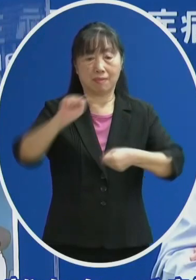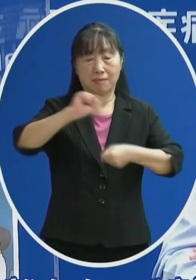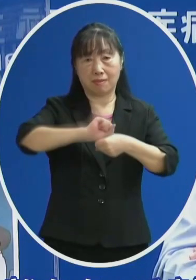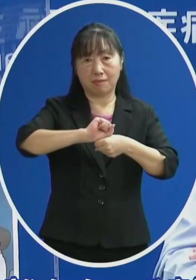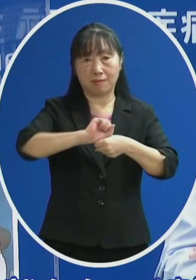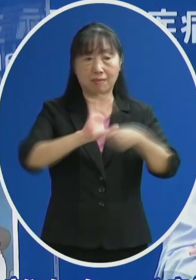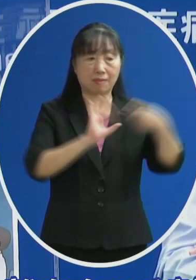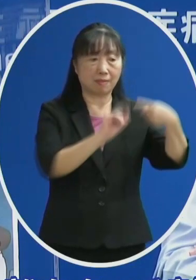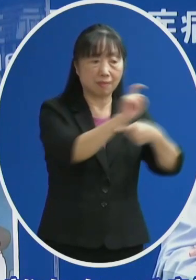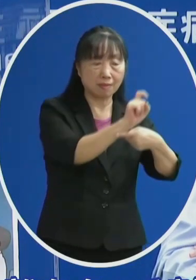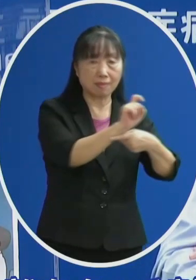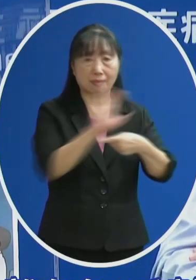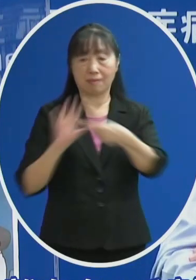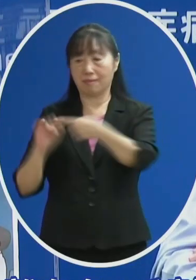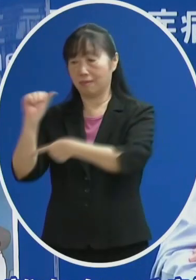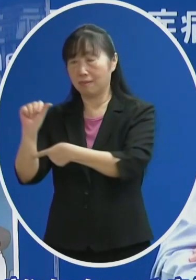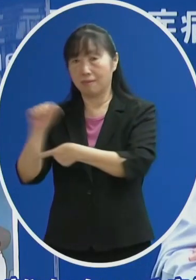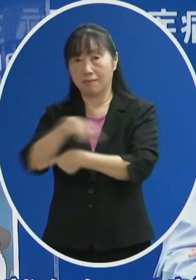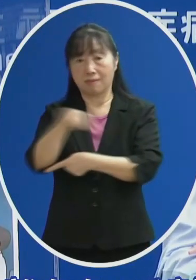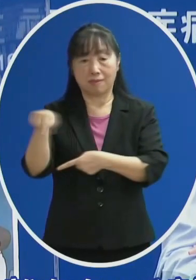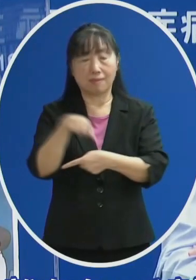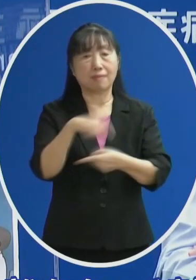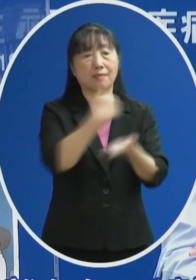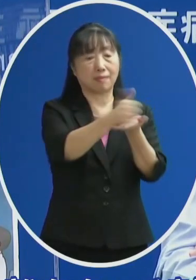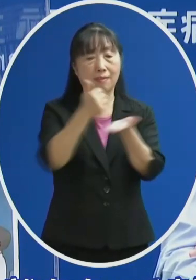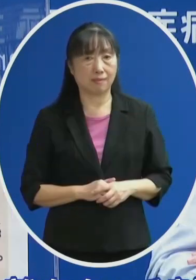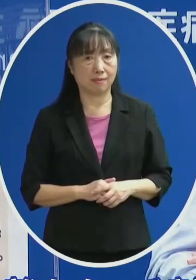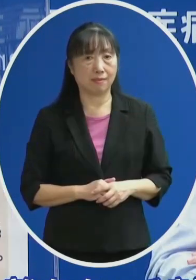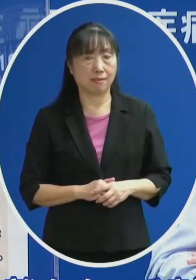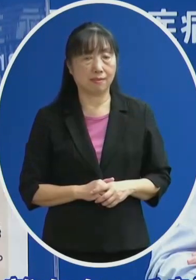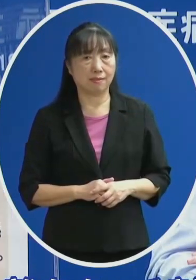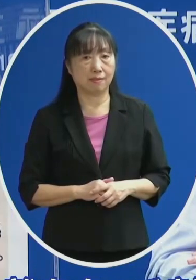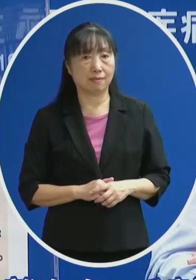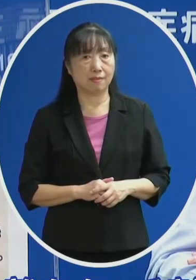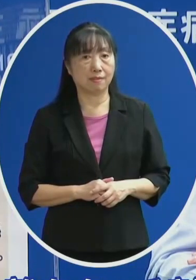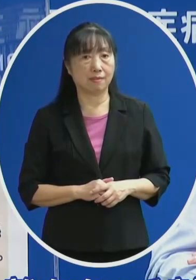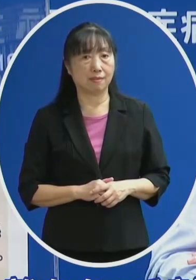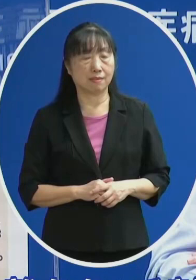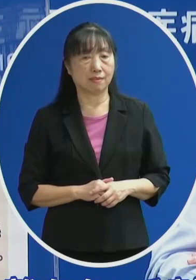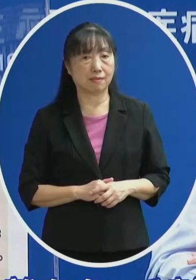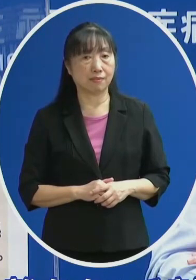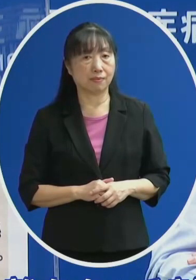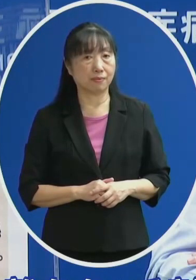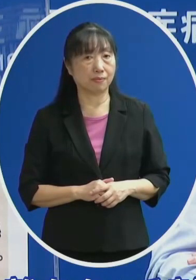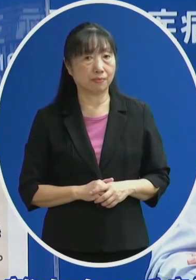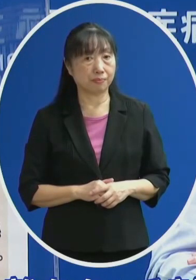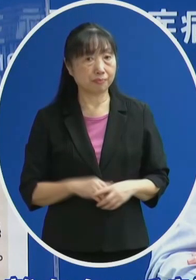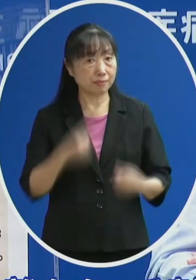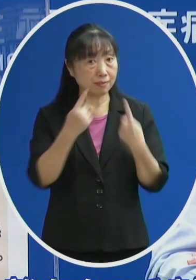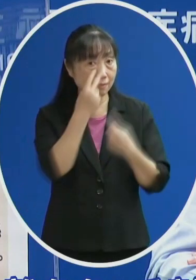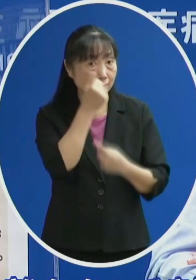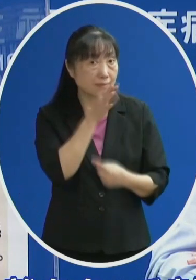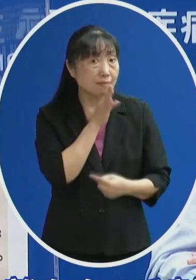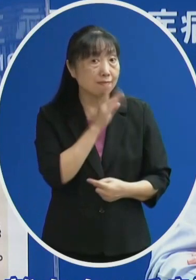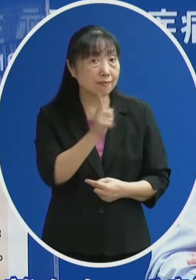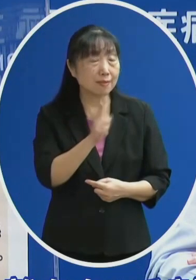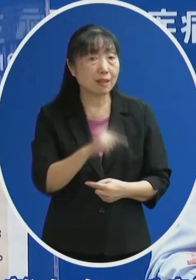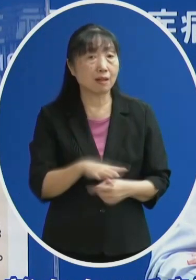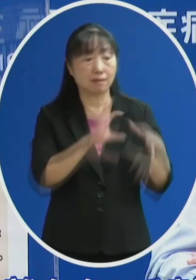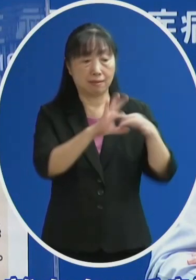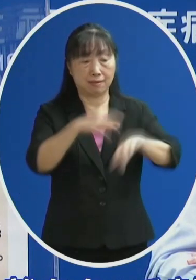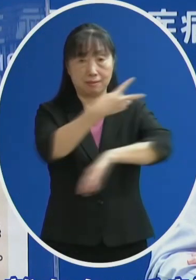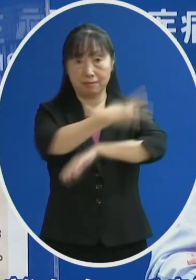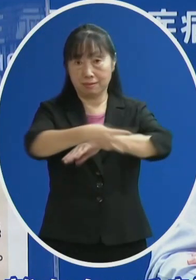发10%跟5%的疫苗加发下去哈。那在我们比较特别是对于连江